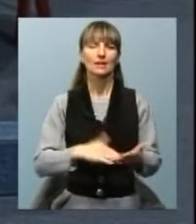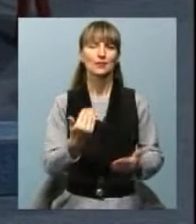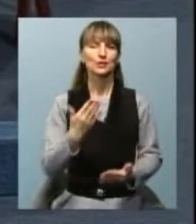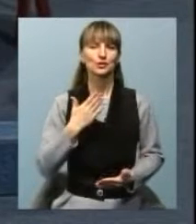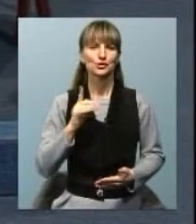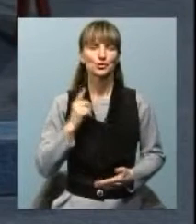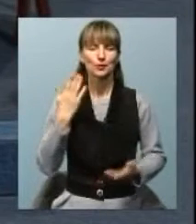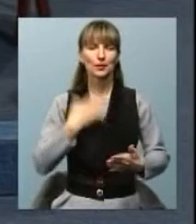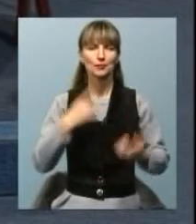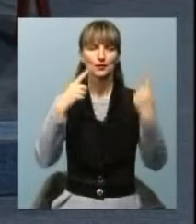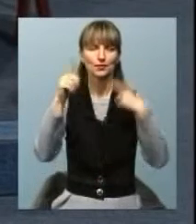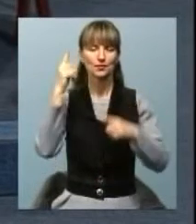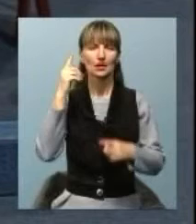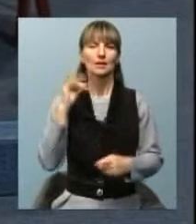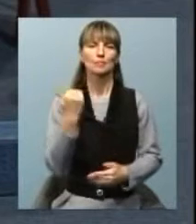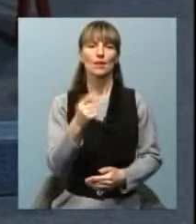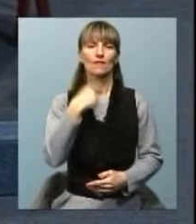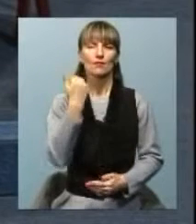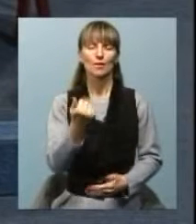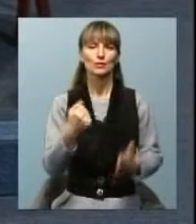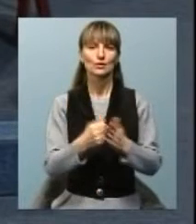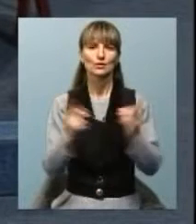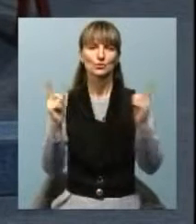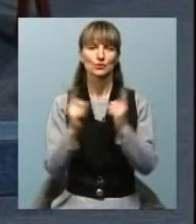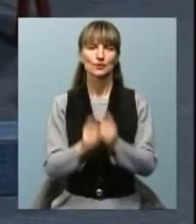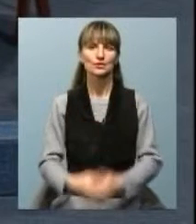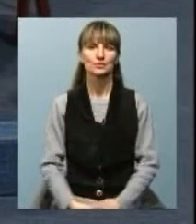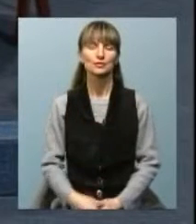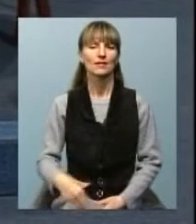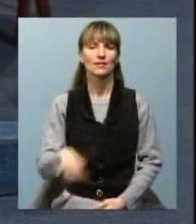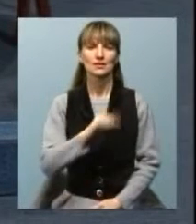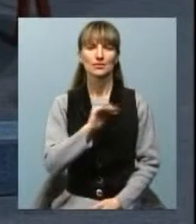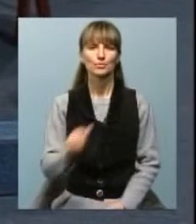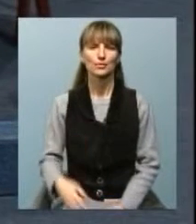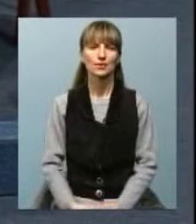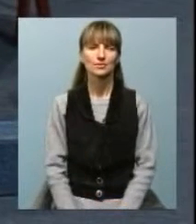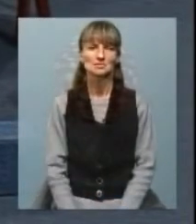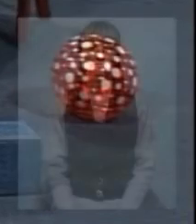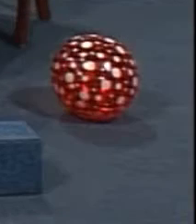чекає приємний перегляд мультфільму, і ми говоримо вам до зустрічі. Всім до свидання.